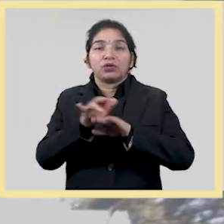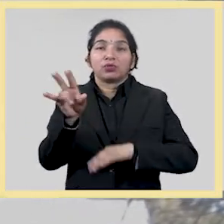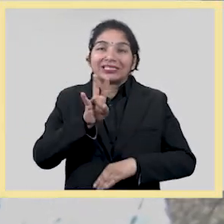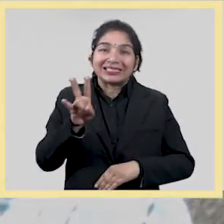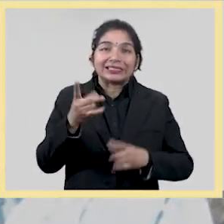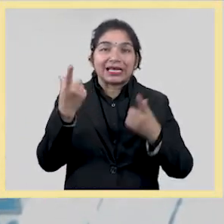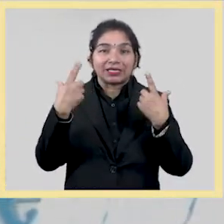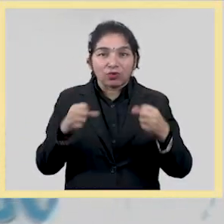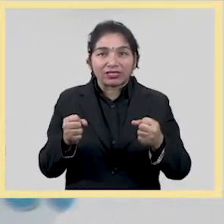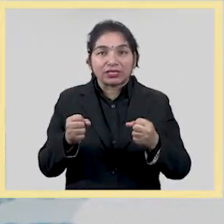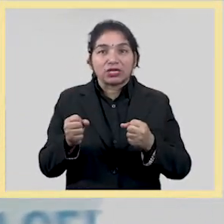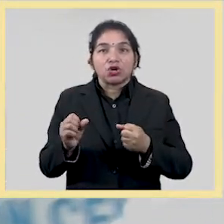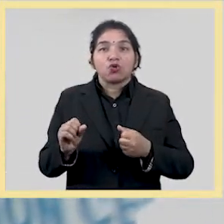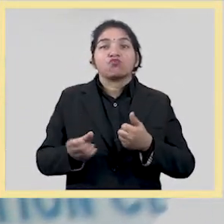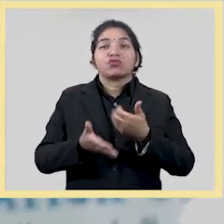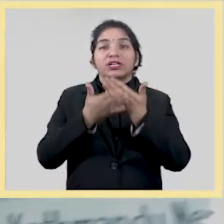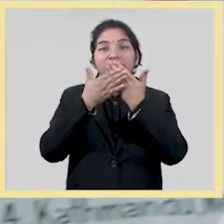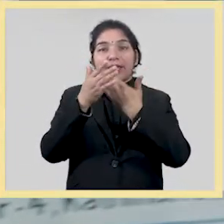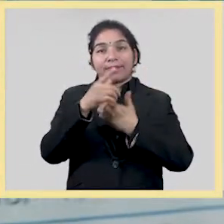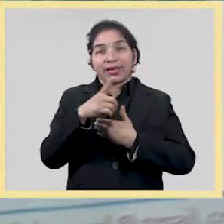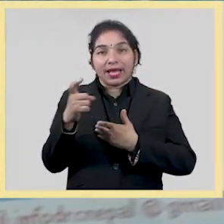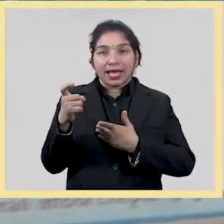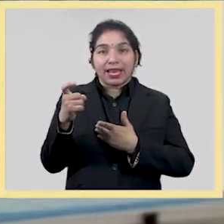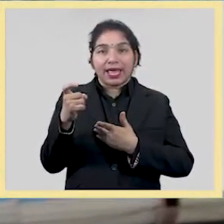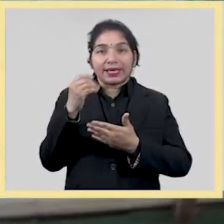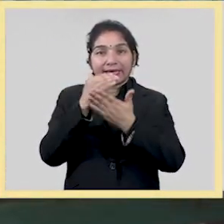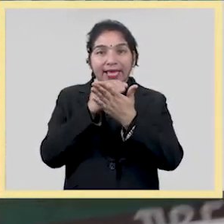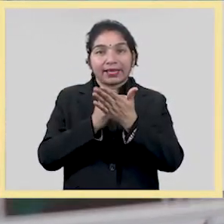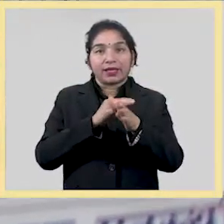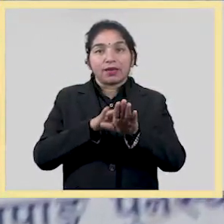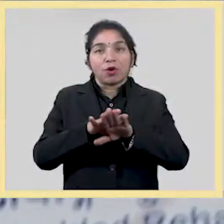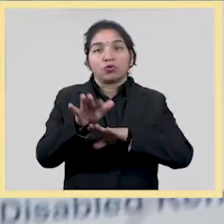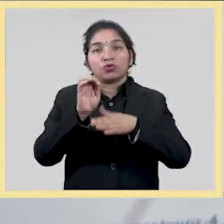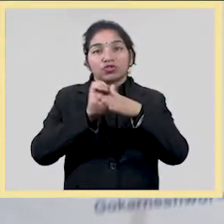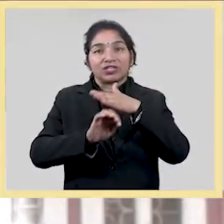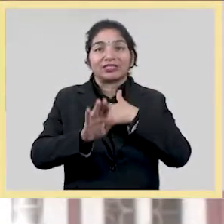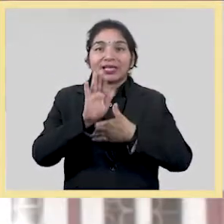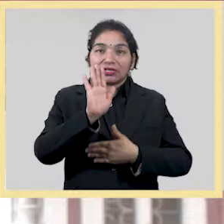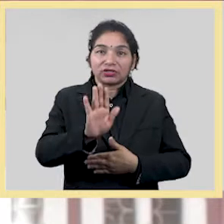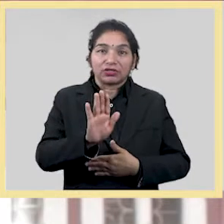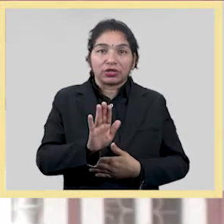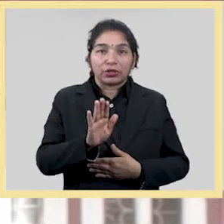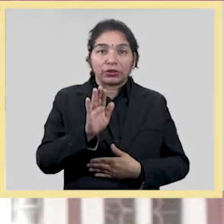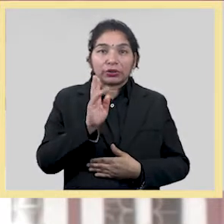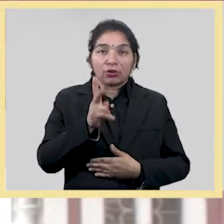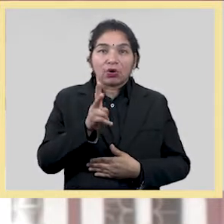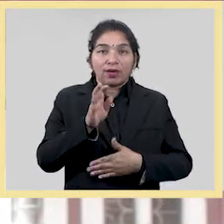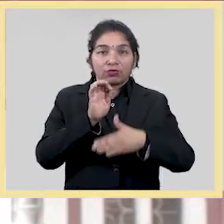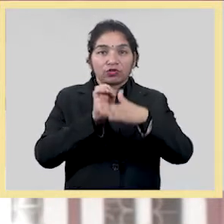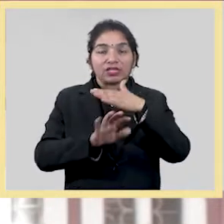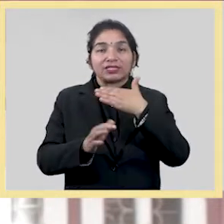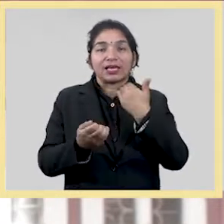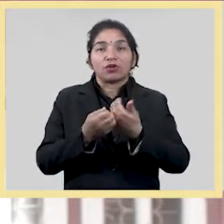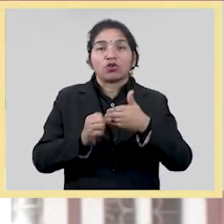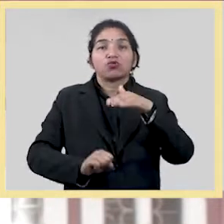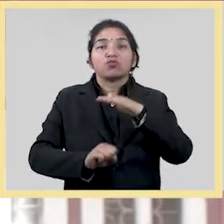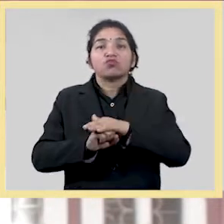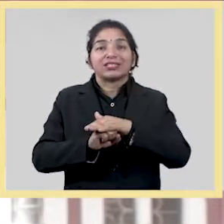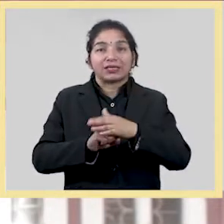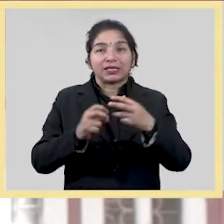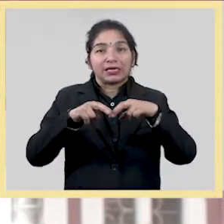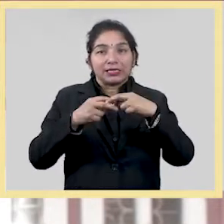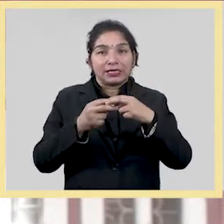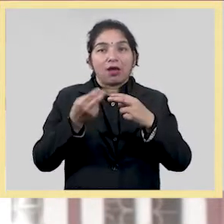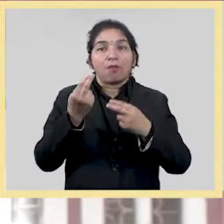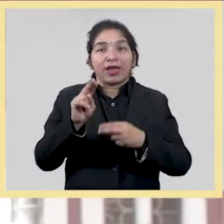शिक्षा, स्वास्थ्य एवं पुनर्स्थापनाका लागि पनि कार्यक्रमहरू सञ्चालन भइरहेका छन्। यो हाम्रो होस्टेल सञ्चालन गर्नुको मुख्य उद्देश्य चाहिँ मेरुदण्ड